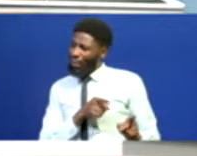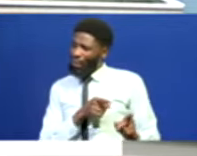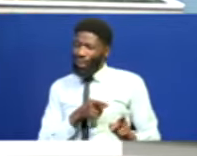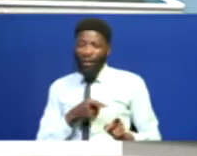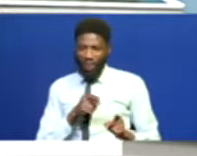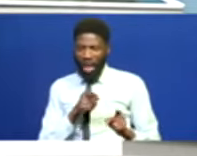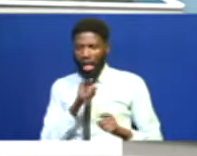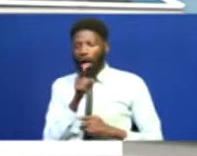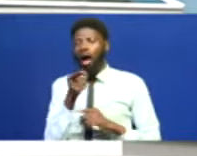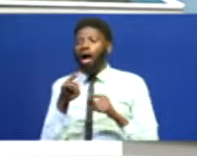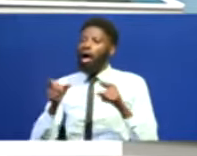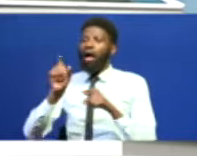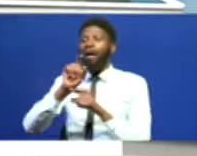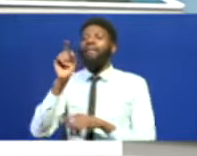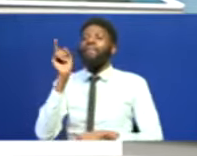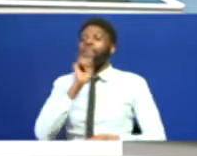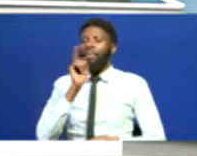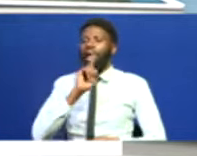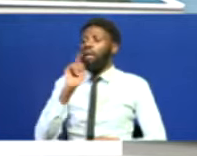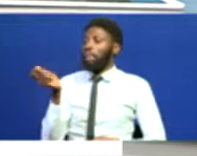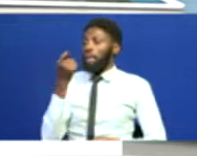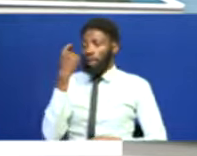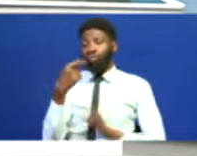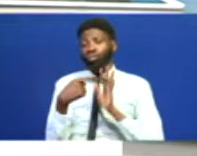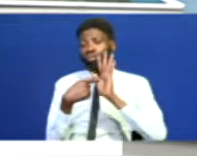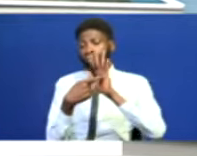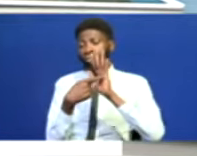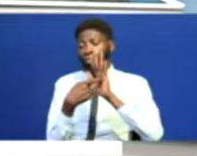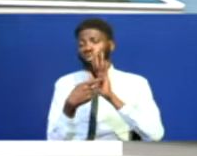huku ripoti ikibaini kuwa visa